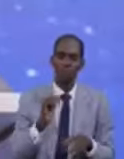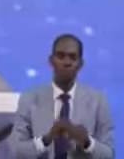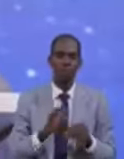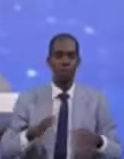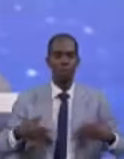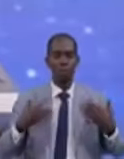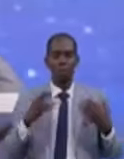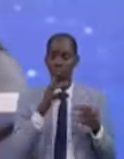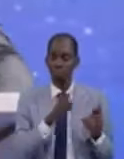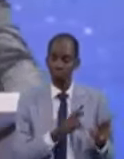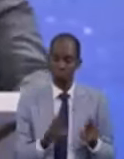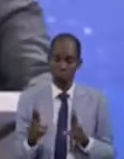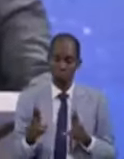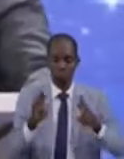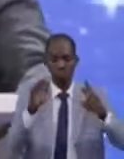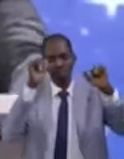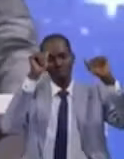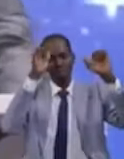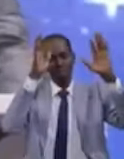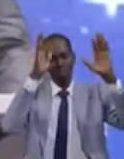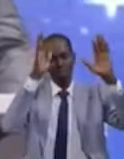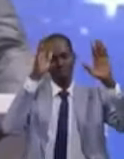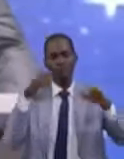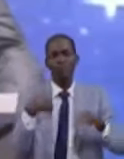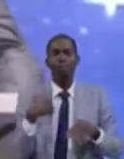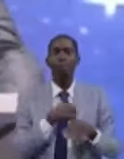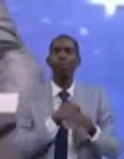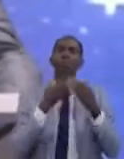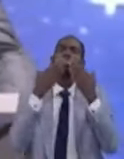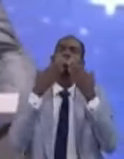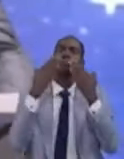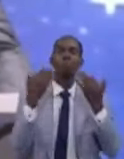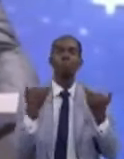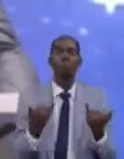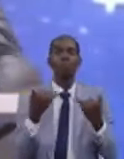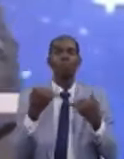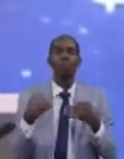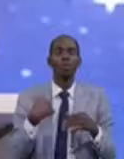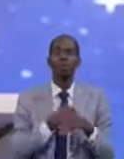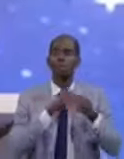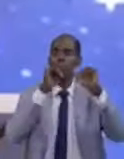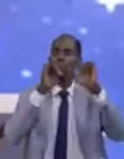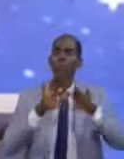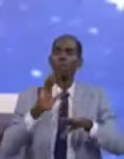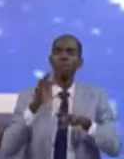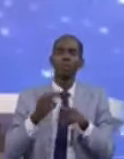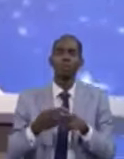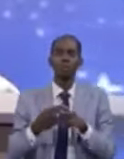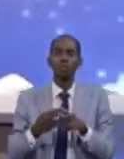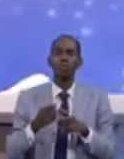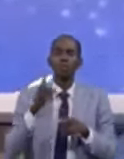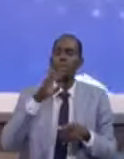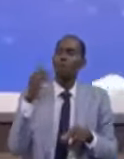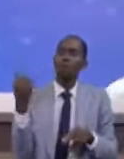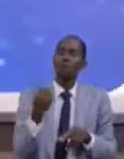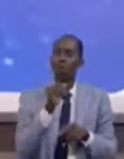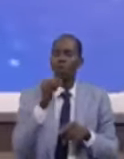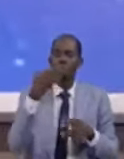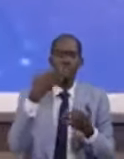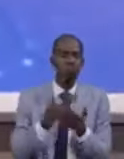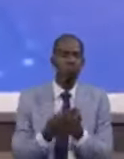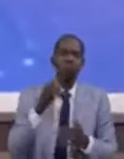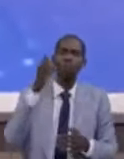faire père nous te remercions maintenant nous bénissons ton nom tu es toujours bon Dieu Dieu miséricord